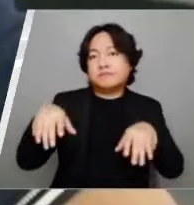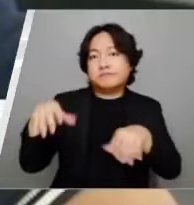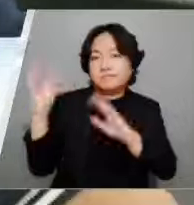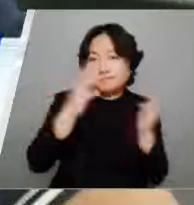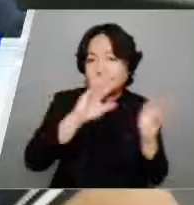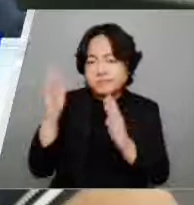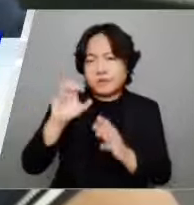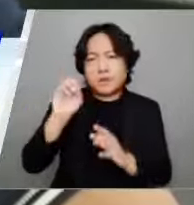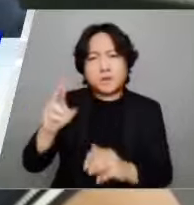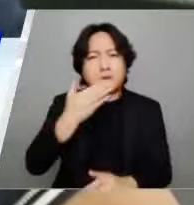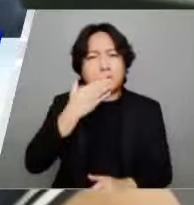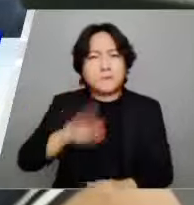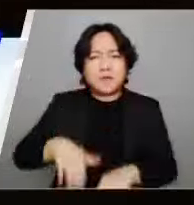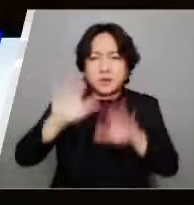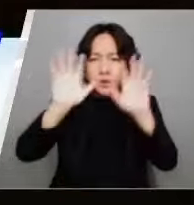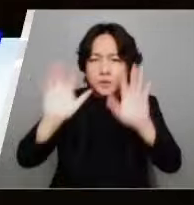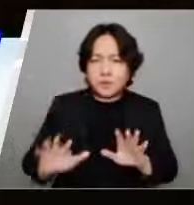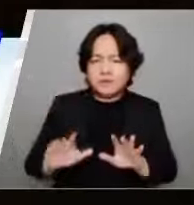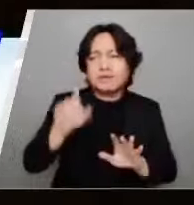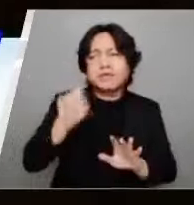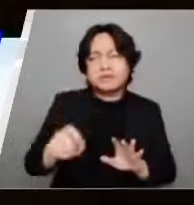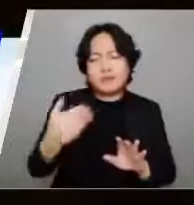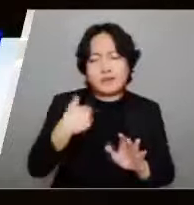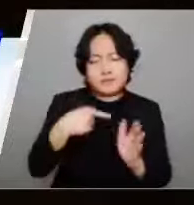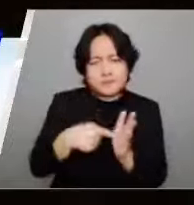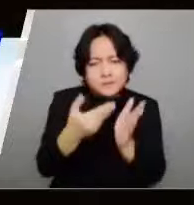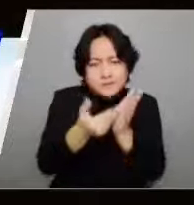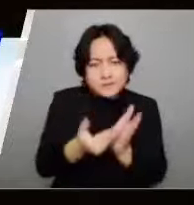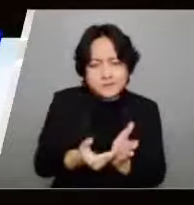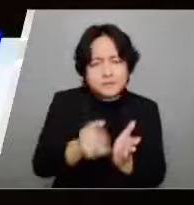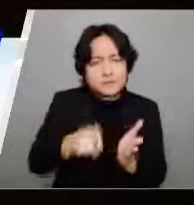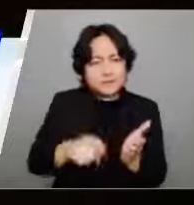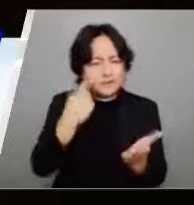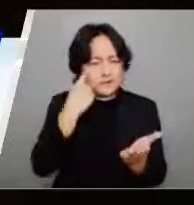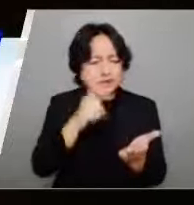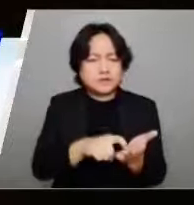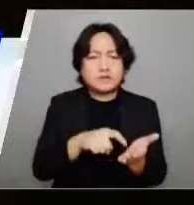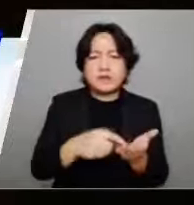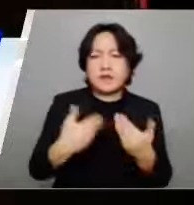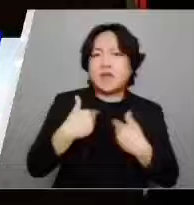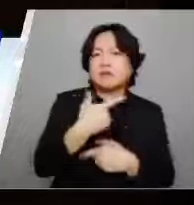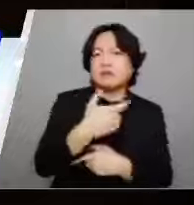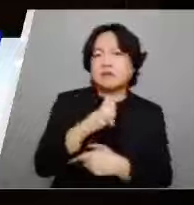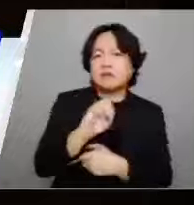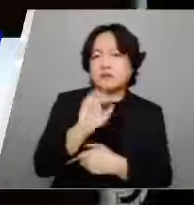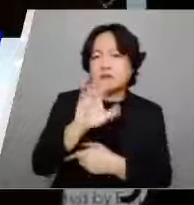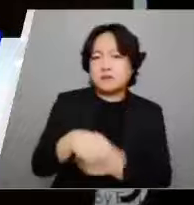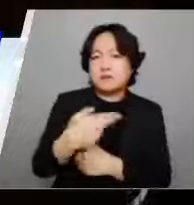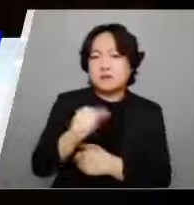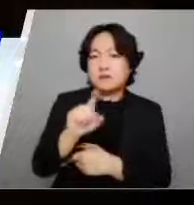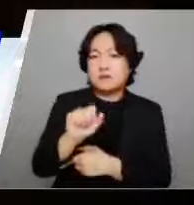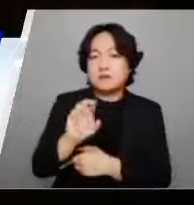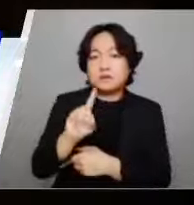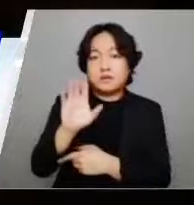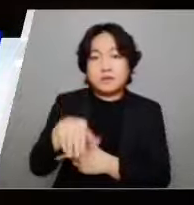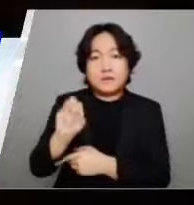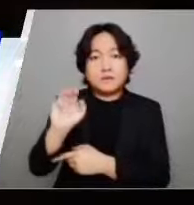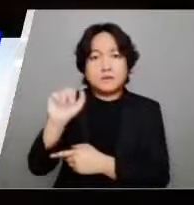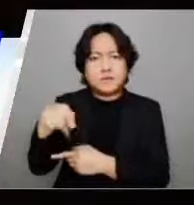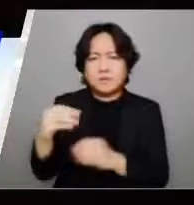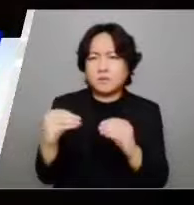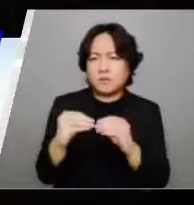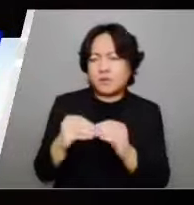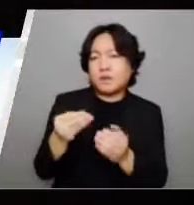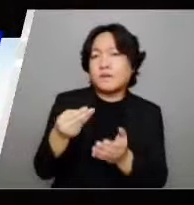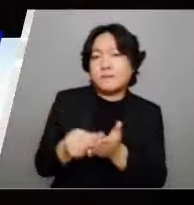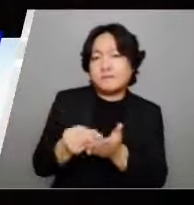ang MGB, bagamat sa ngayon, maganda at extensive na ang kanilang geohazard map, kailangan pa ng mas maraming datos para mas lalo pang maging